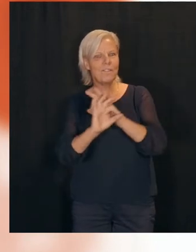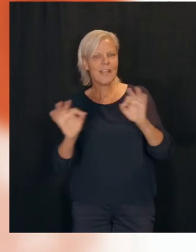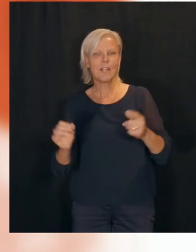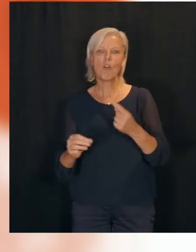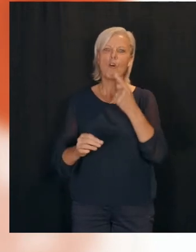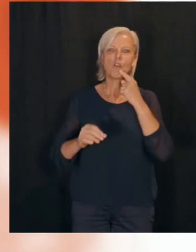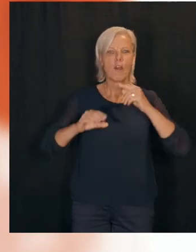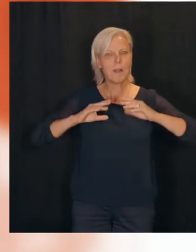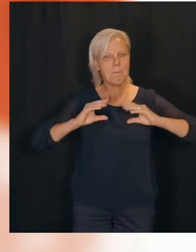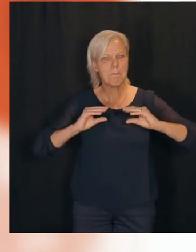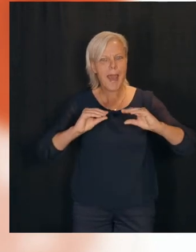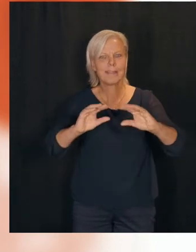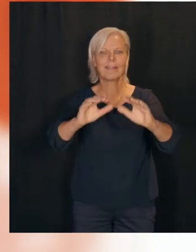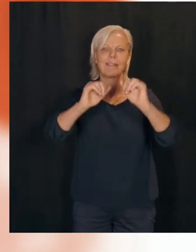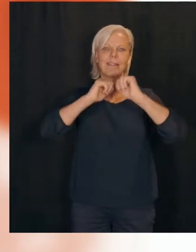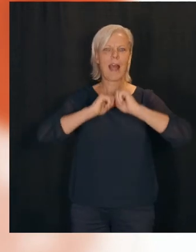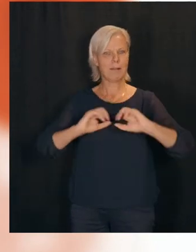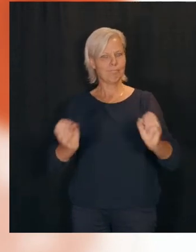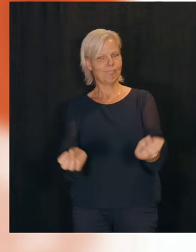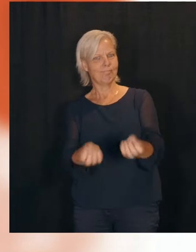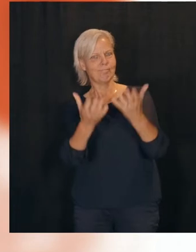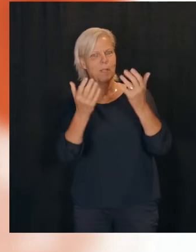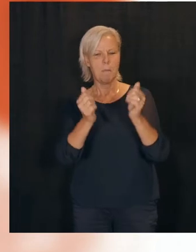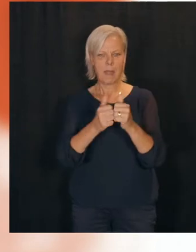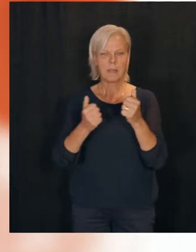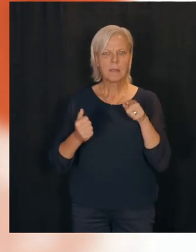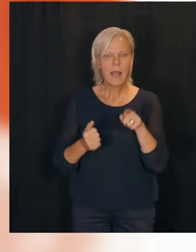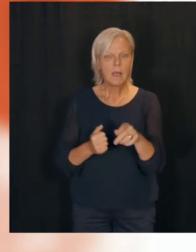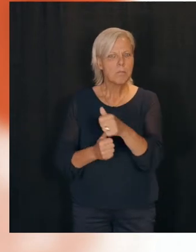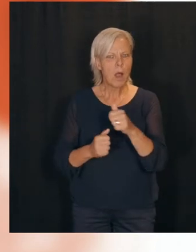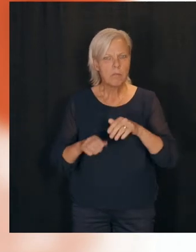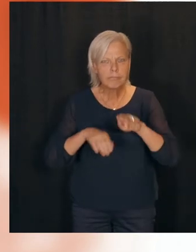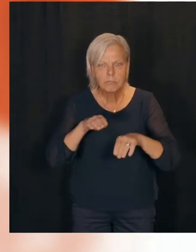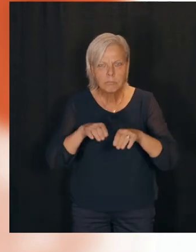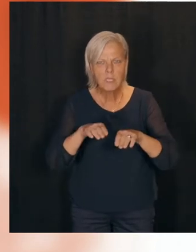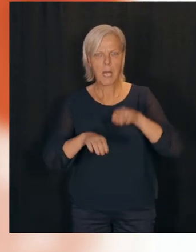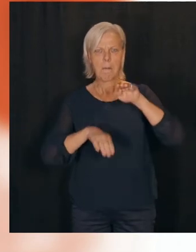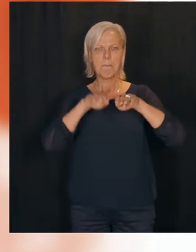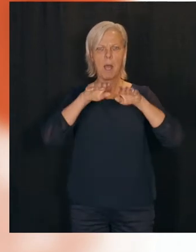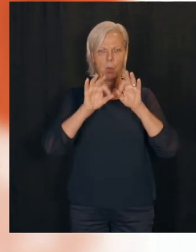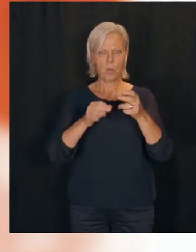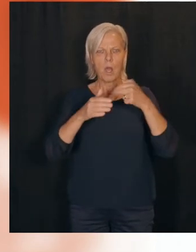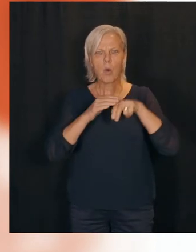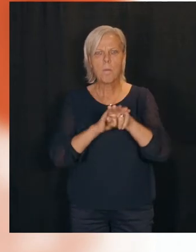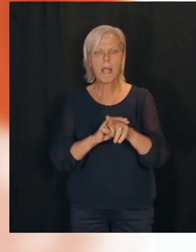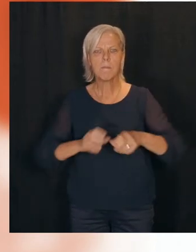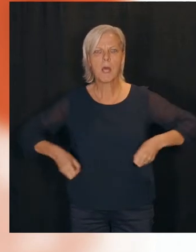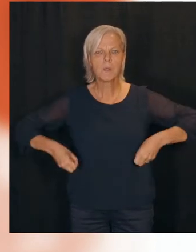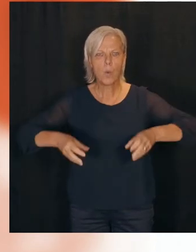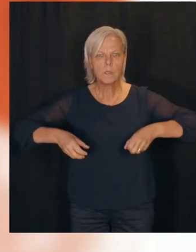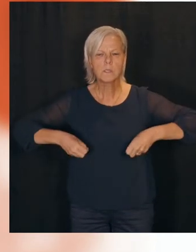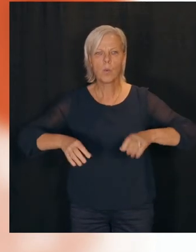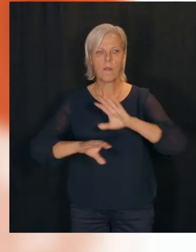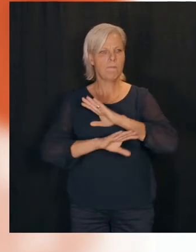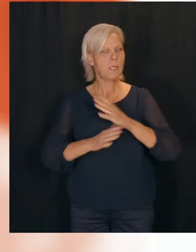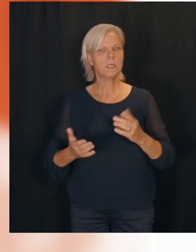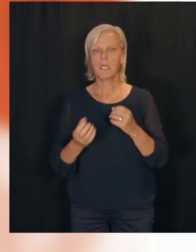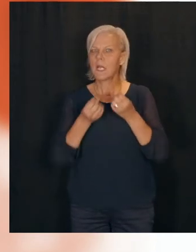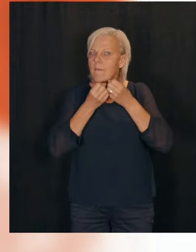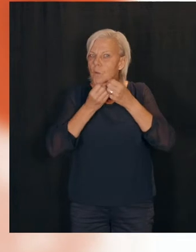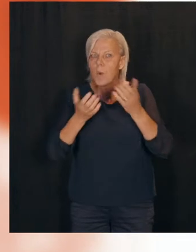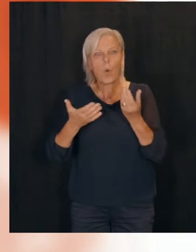röda mattan. Men den röda mattan leder ju fram till 2 trappsteg. Så hur ska jag göra för att komma in? Där finns ingen information om